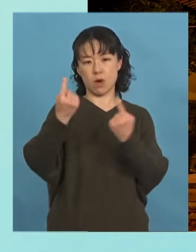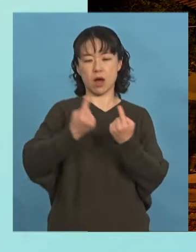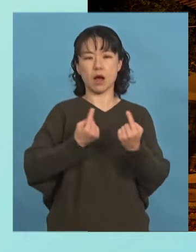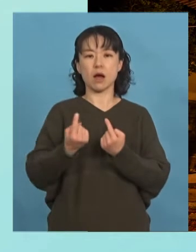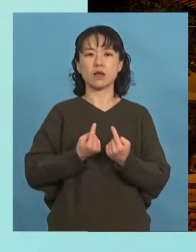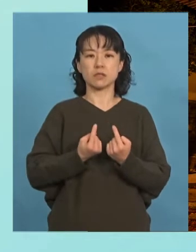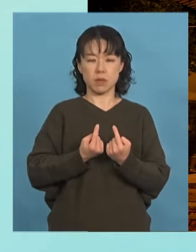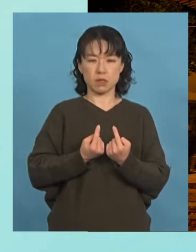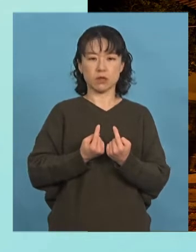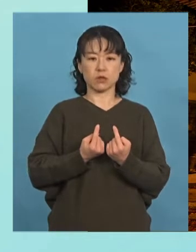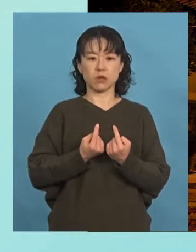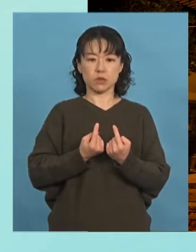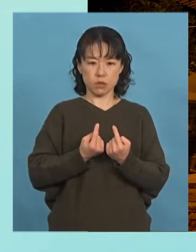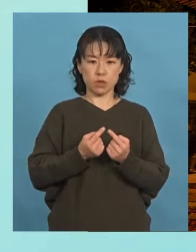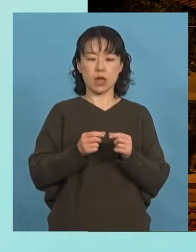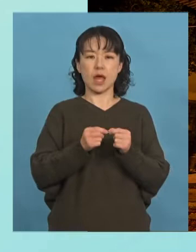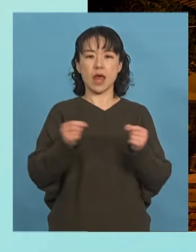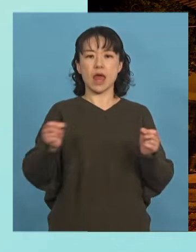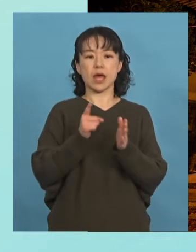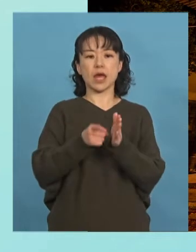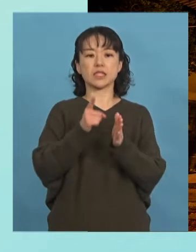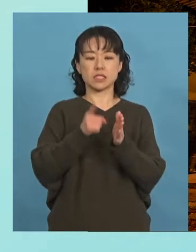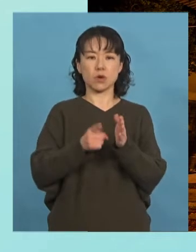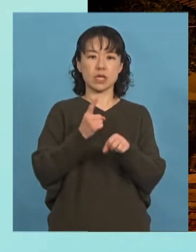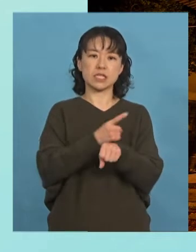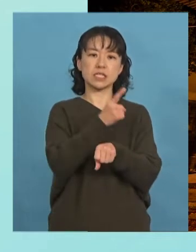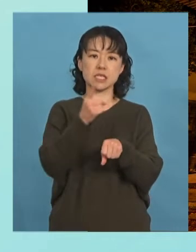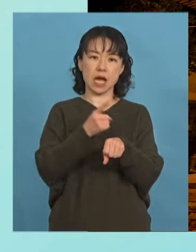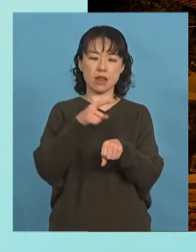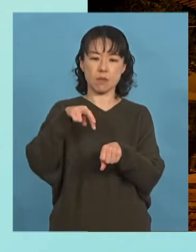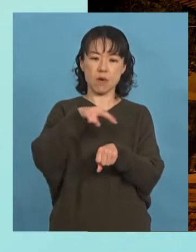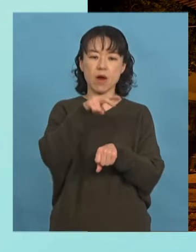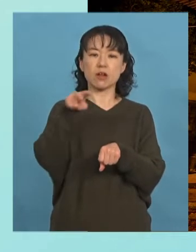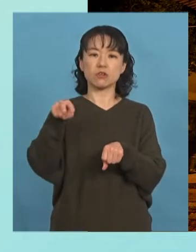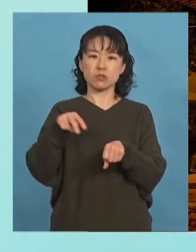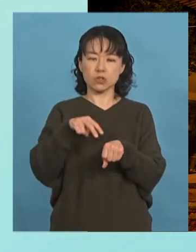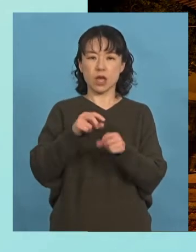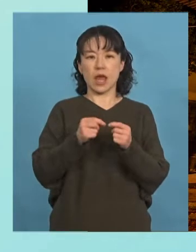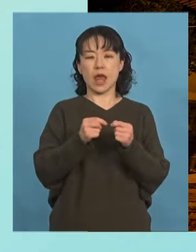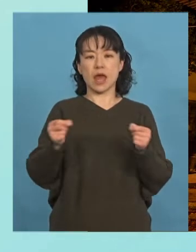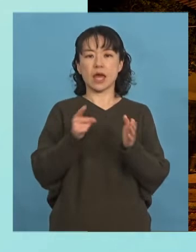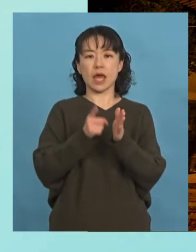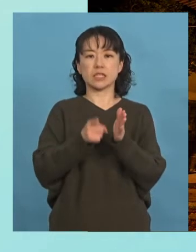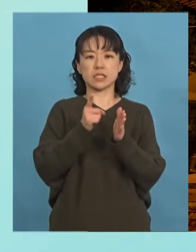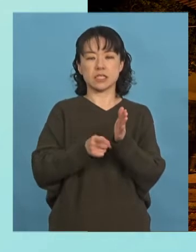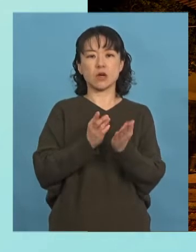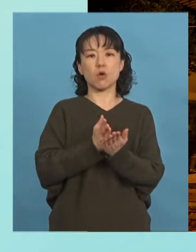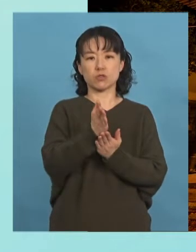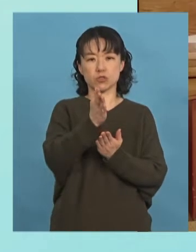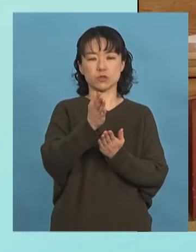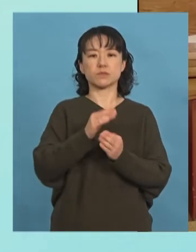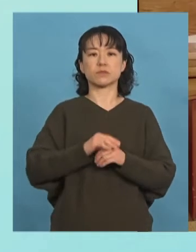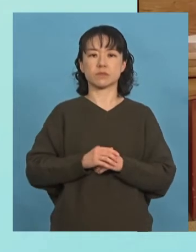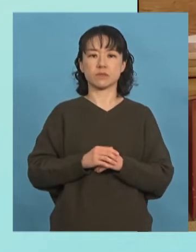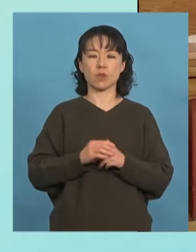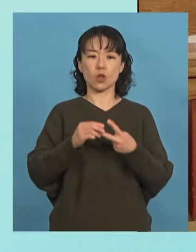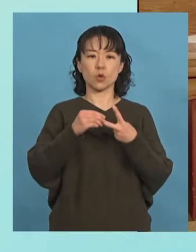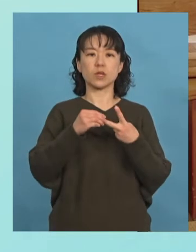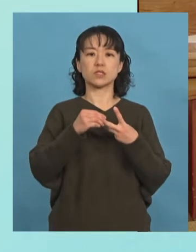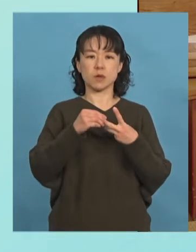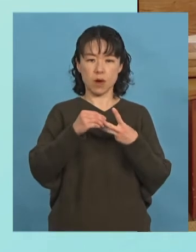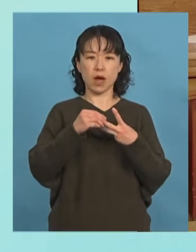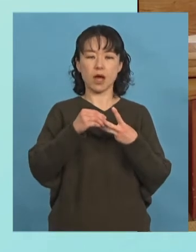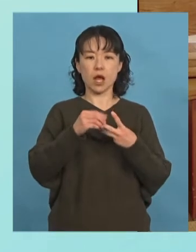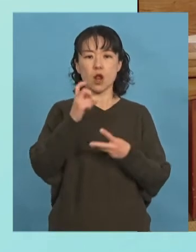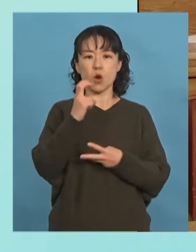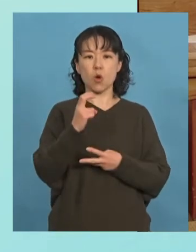が集まる大本山永源寺を約1時間で巡る永源寺コース。2つ目は